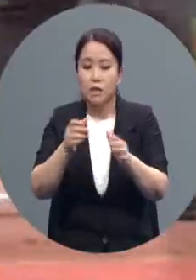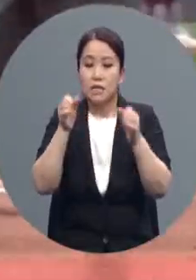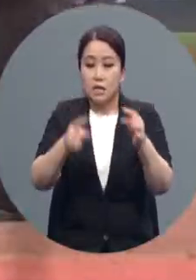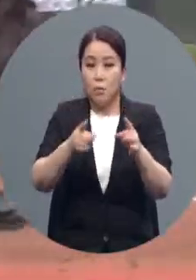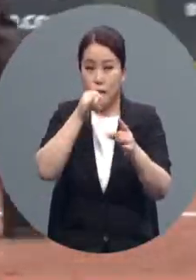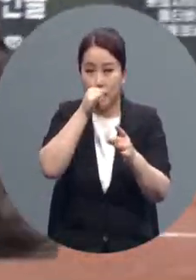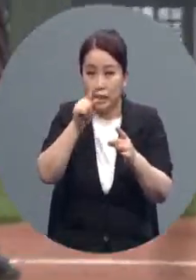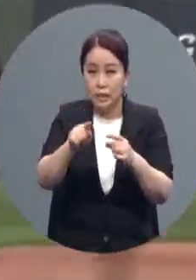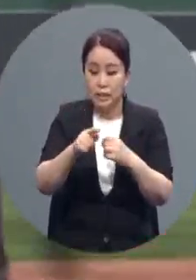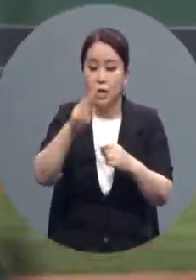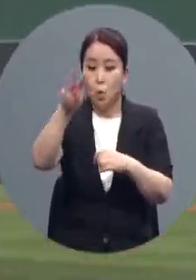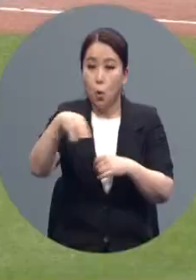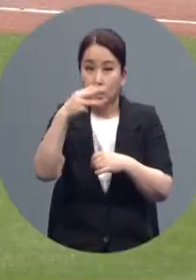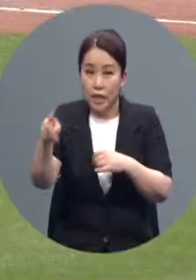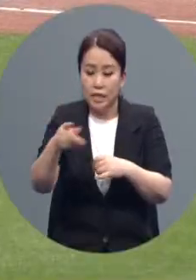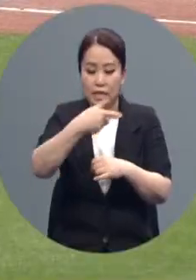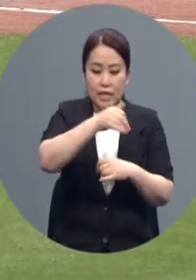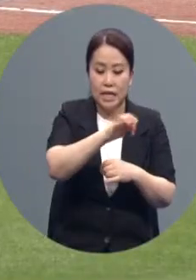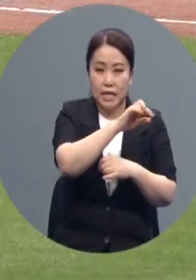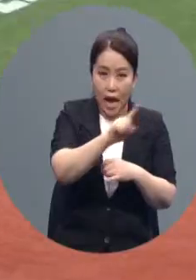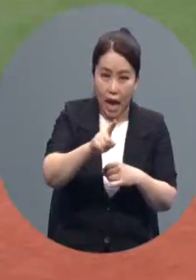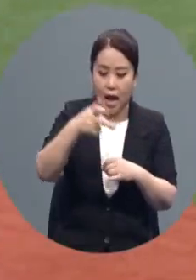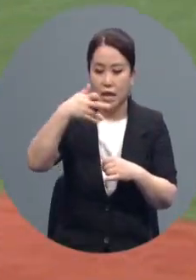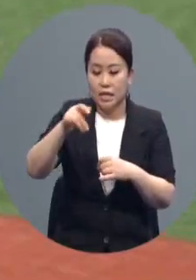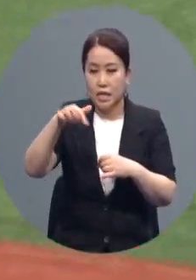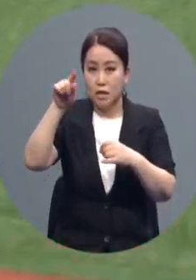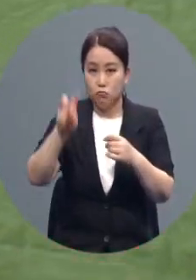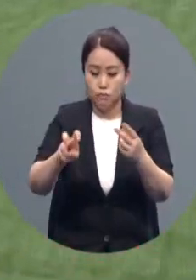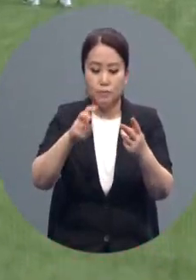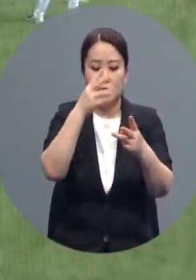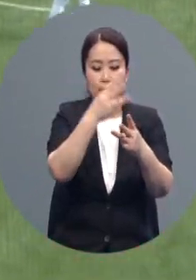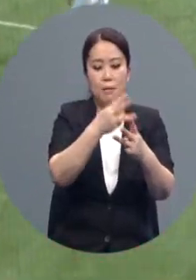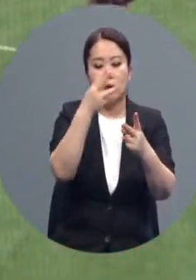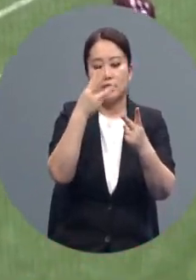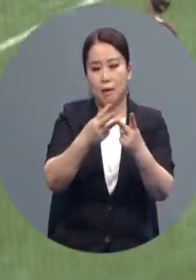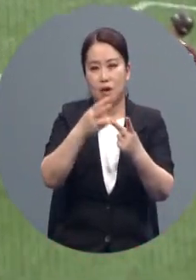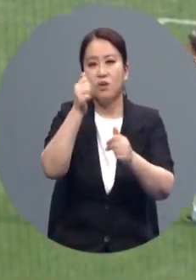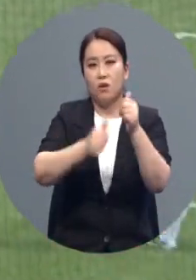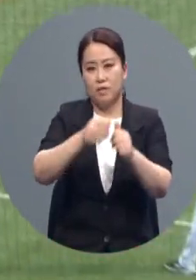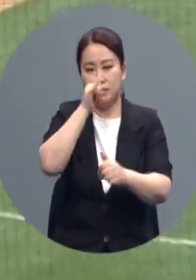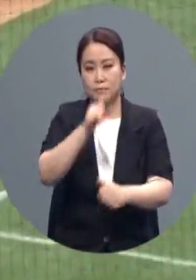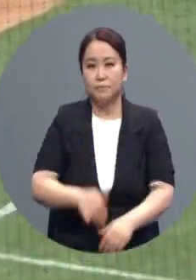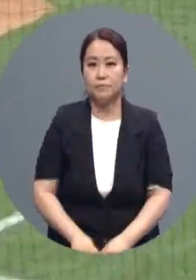기아, 키움과 각각 3연전을 치릅니다. MBC 뉴스 류재민입니다.